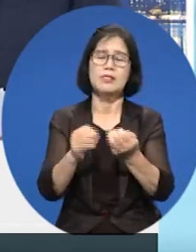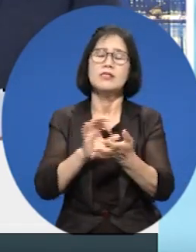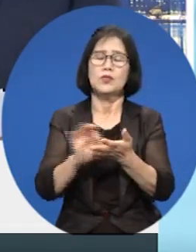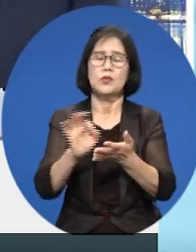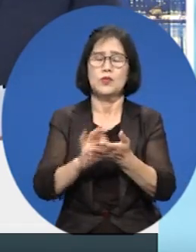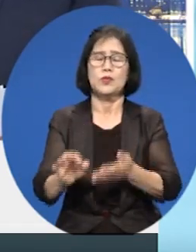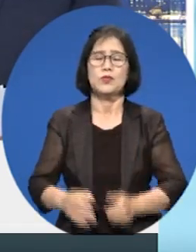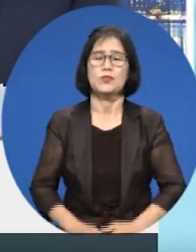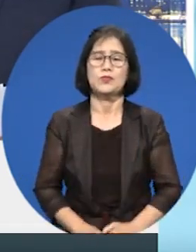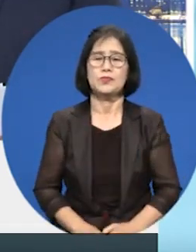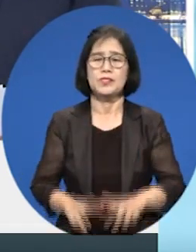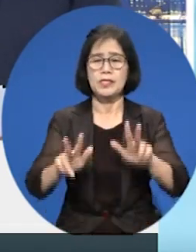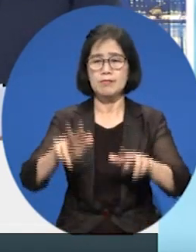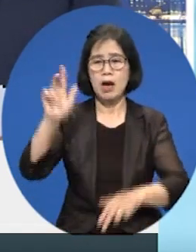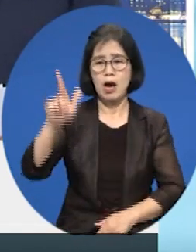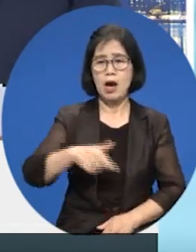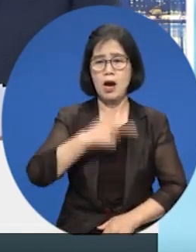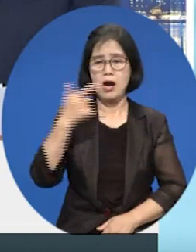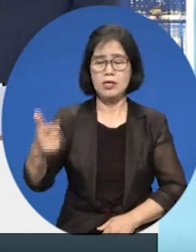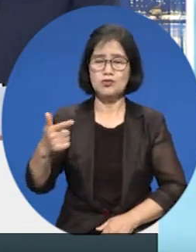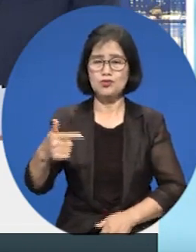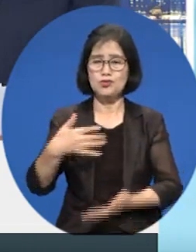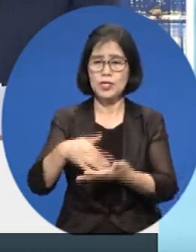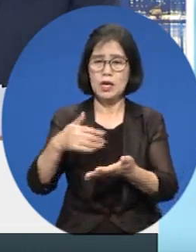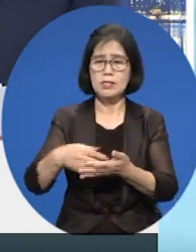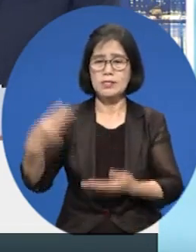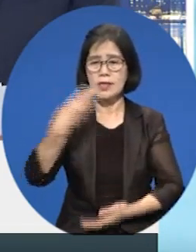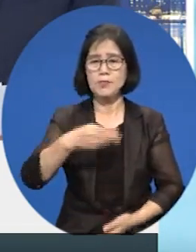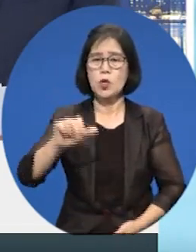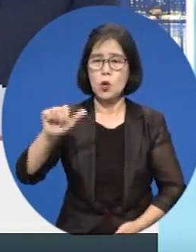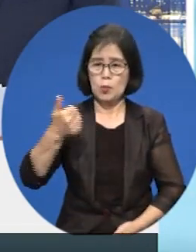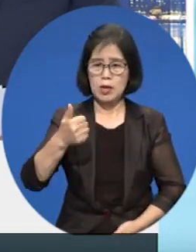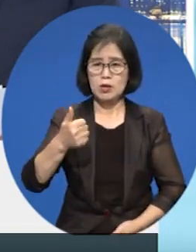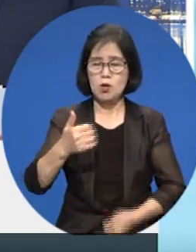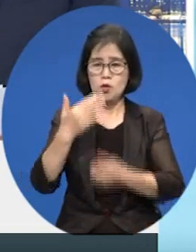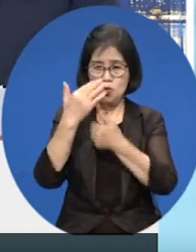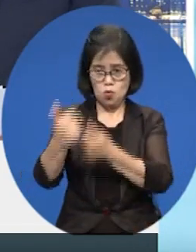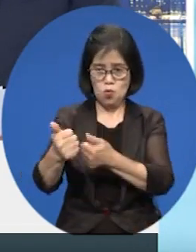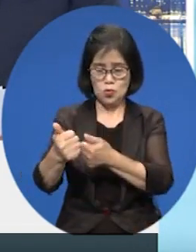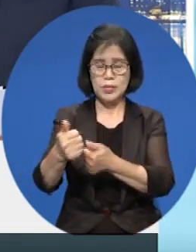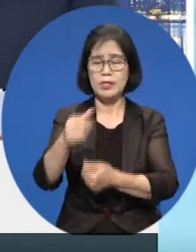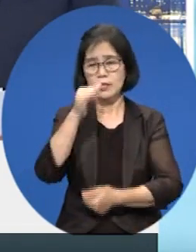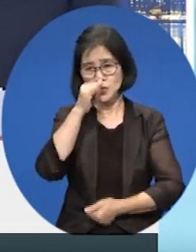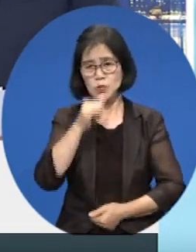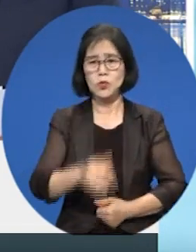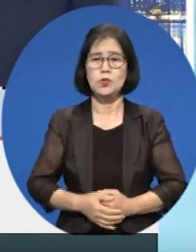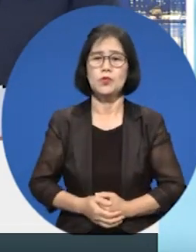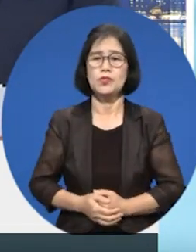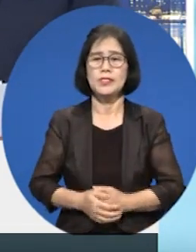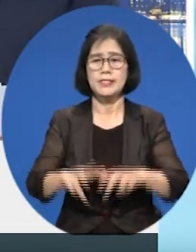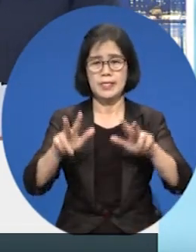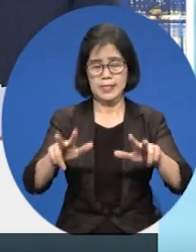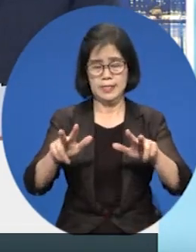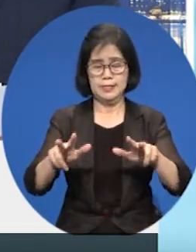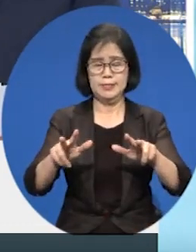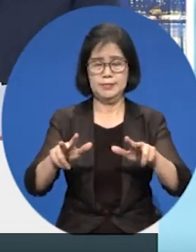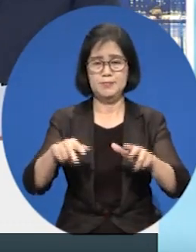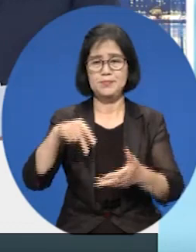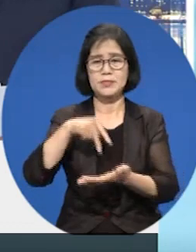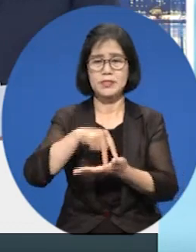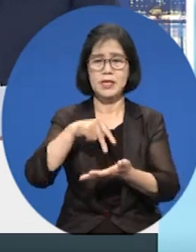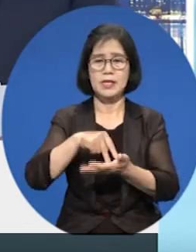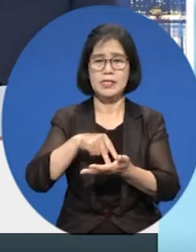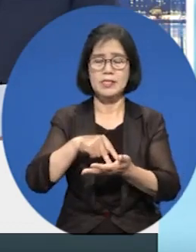있고요 현재 하루에 한 3500 여권의 콜 수를 보이고 있으니까 뭐 현재로서는 어